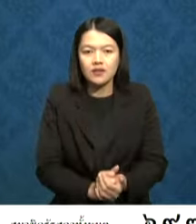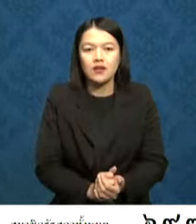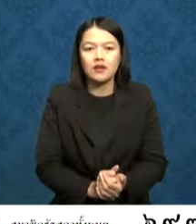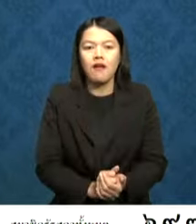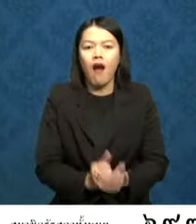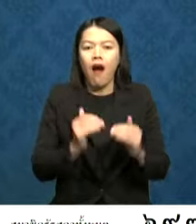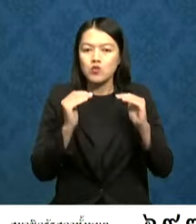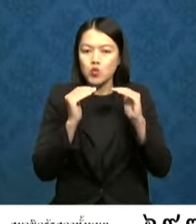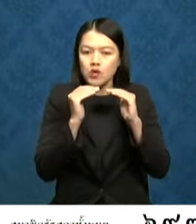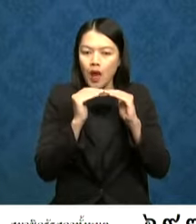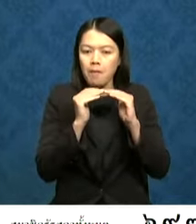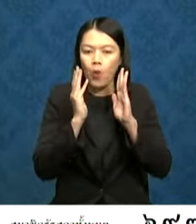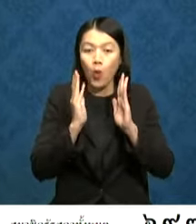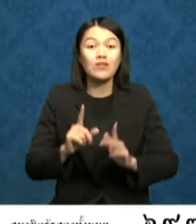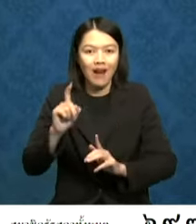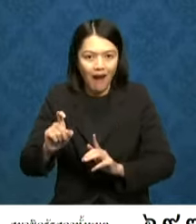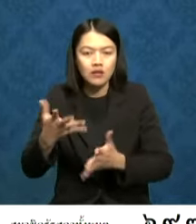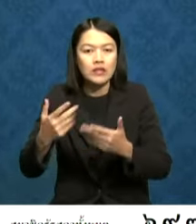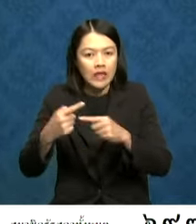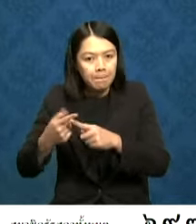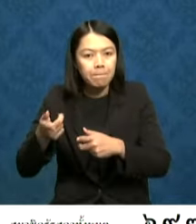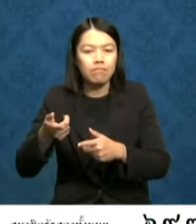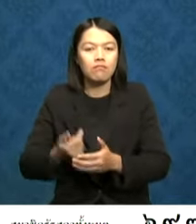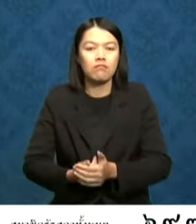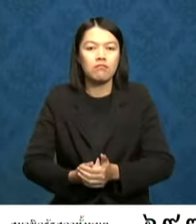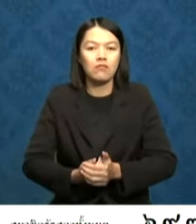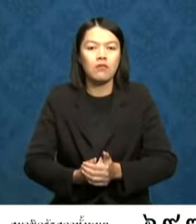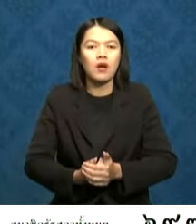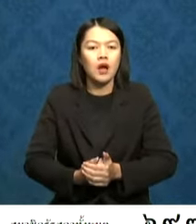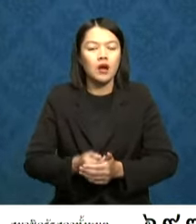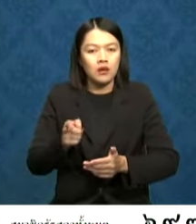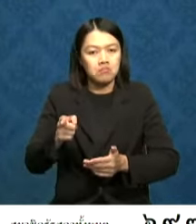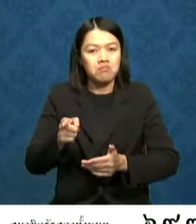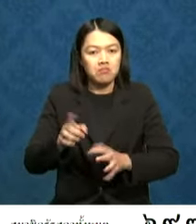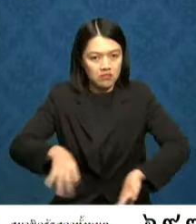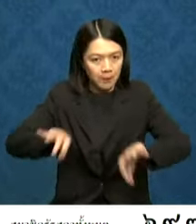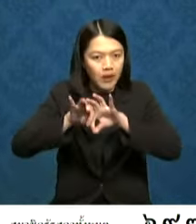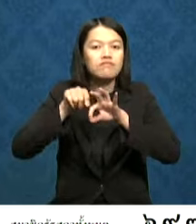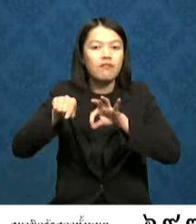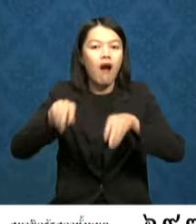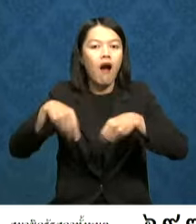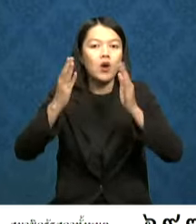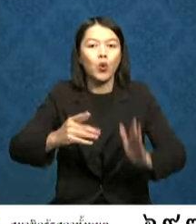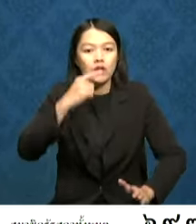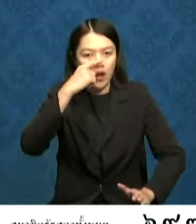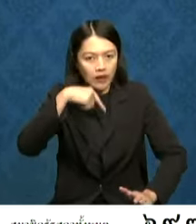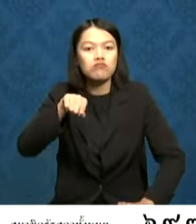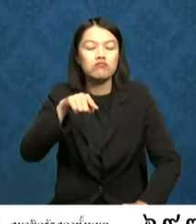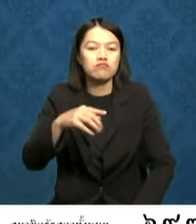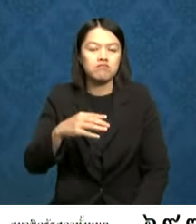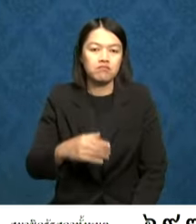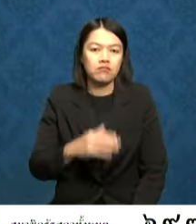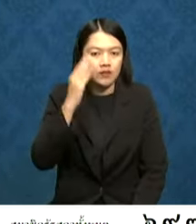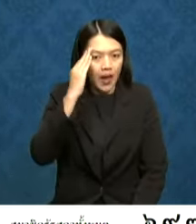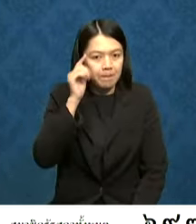นความยุติธรรมให้กับผู้สูญเสียคือหลักประกันให้กับคนไทยทุกคน